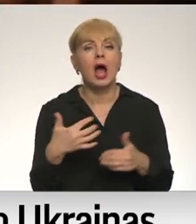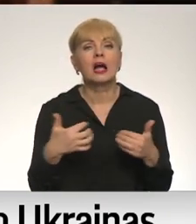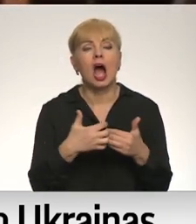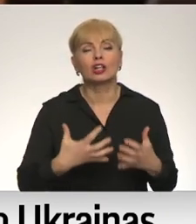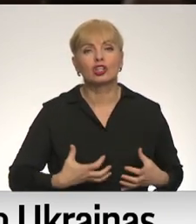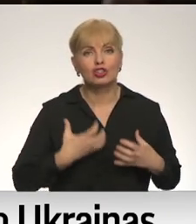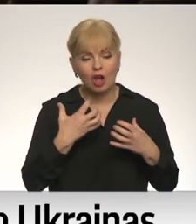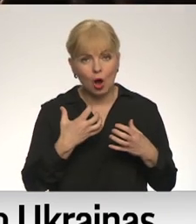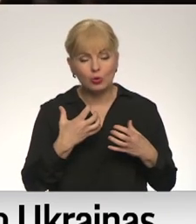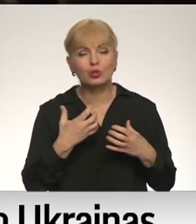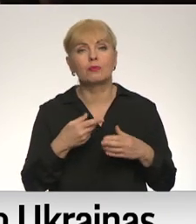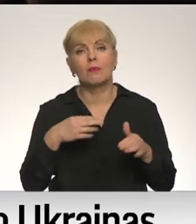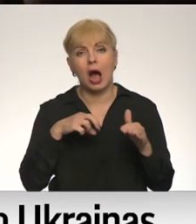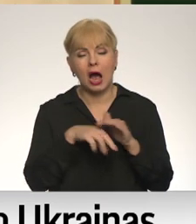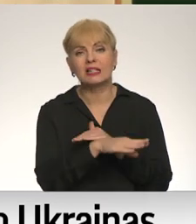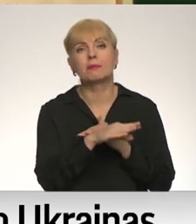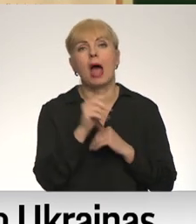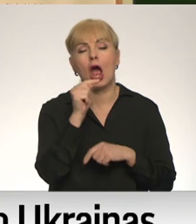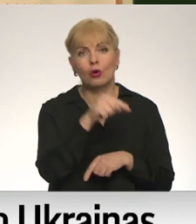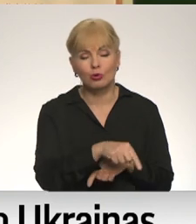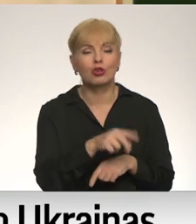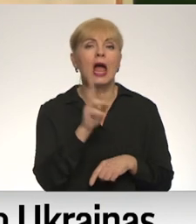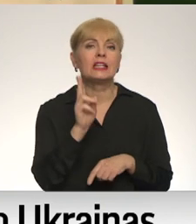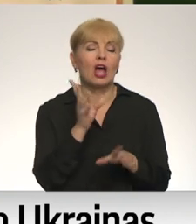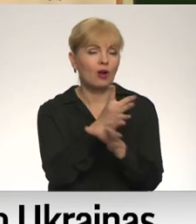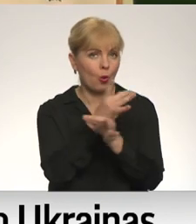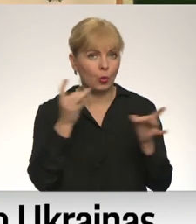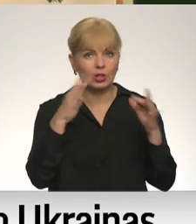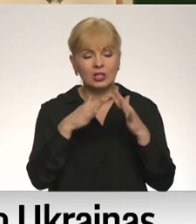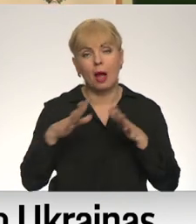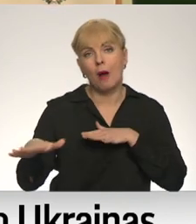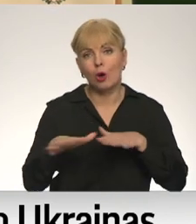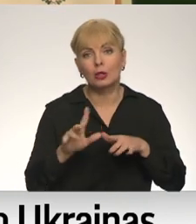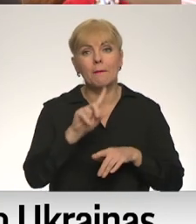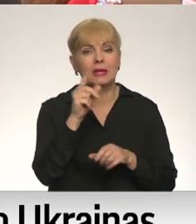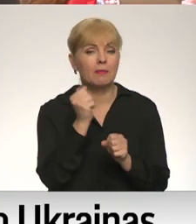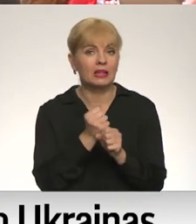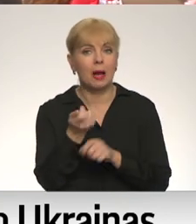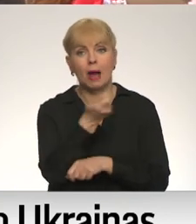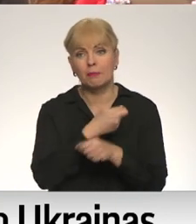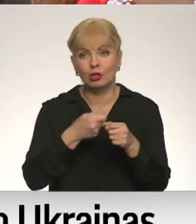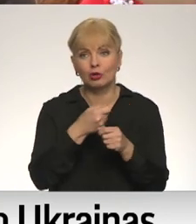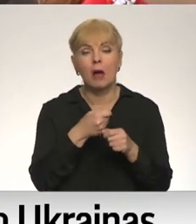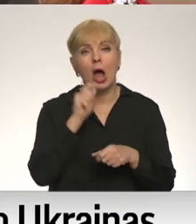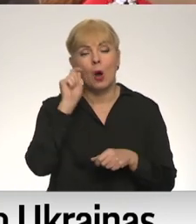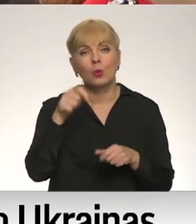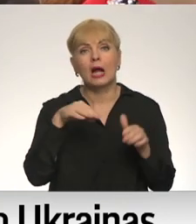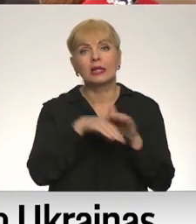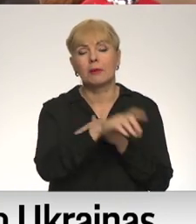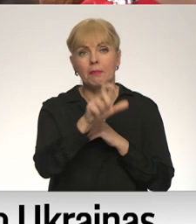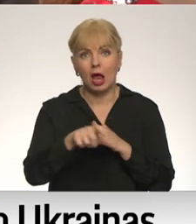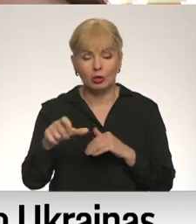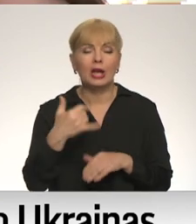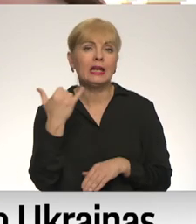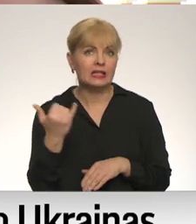bijusi jau kopš ierašanās brīža Latvijā. Arī Čekavas kultūras namā, kur tika organizēta pirmā darba birža Ukrainas bēgļiem, interesentu